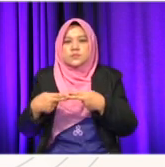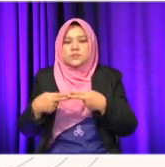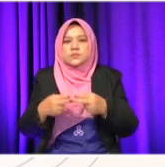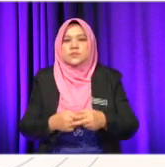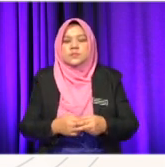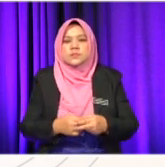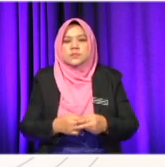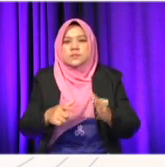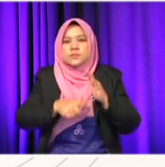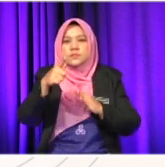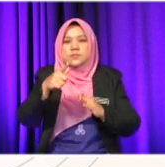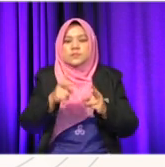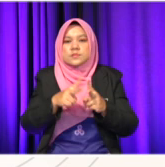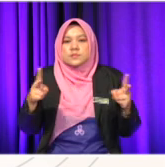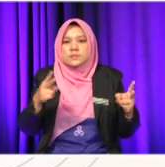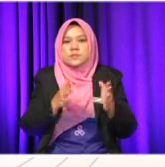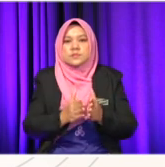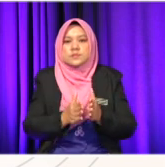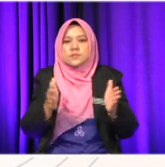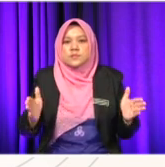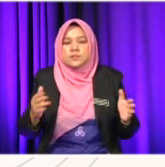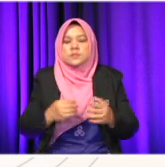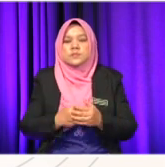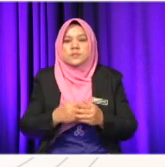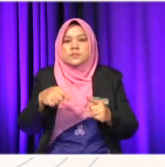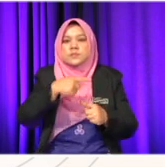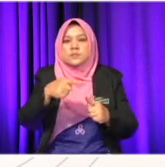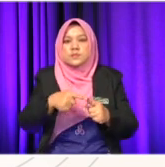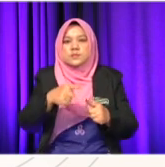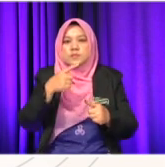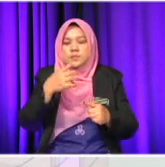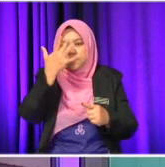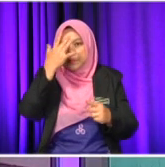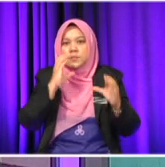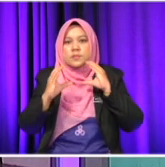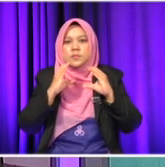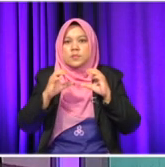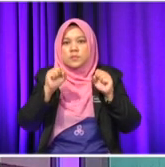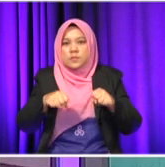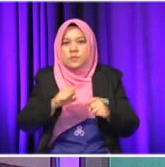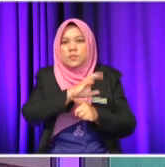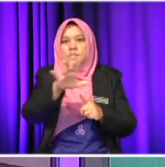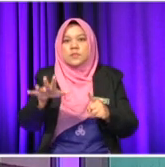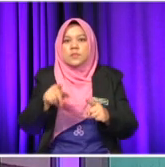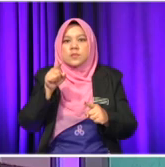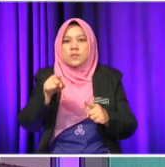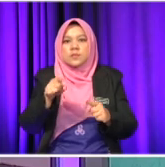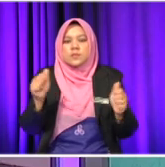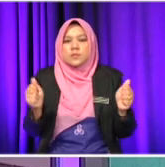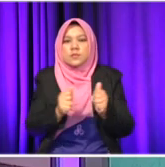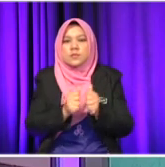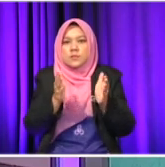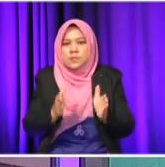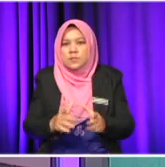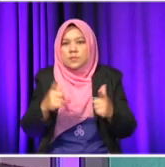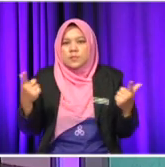kelebihan dan faedah yang besar dalam perniagaan betul bila kamu bijak berkomunikasi kamu boleh sebaluaskan networking kamu rangkaian